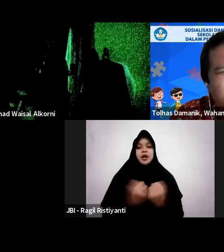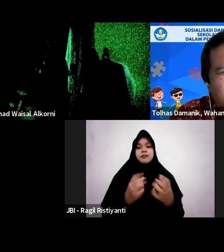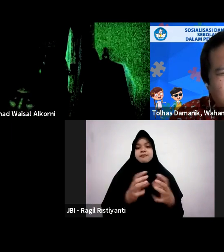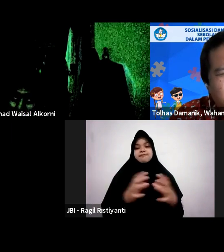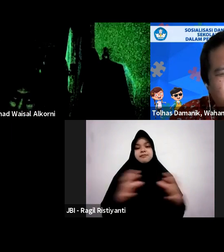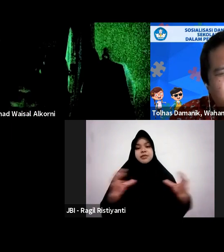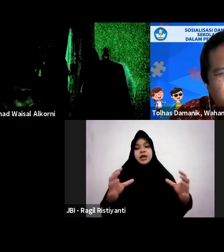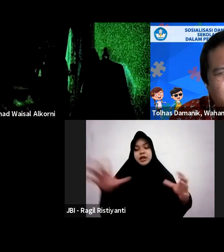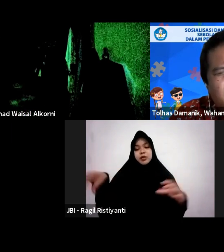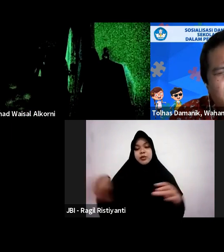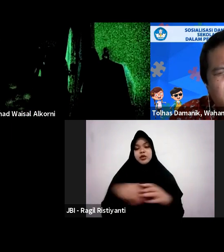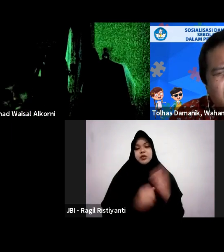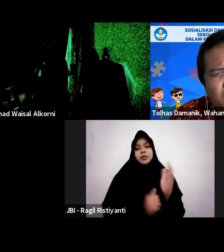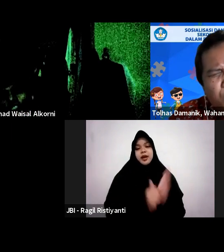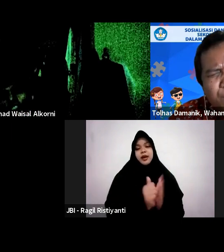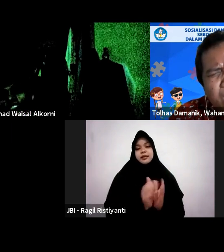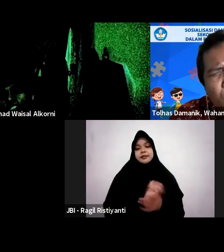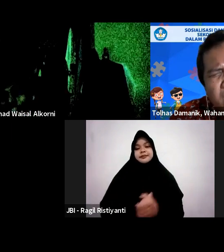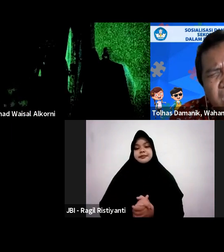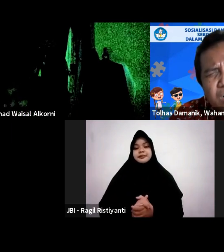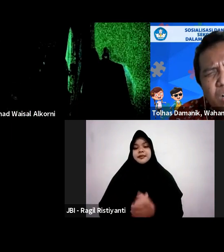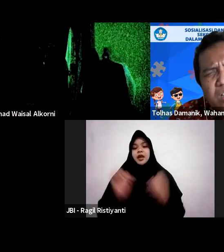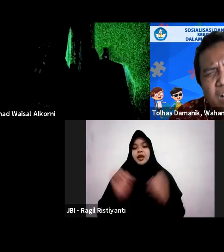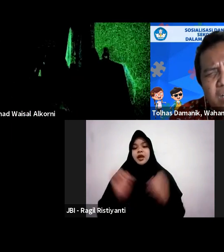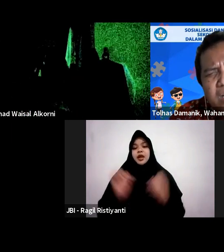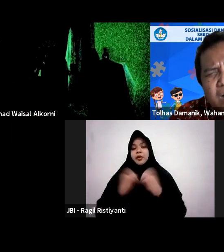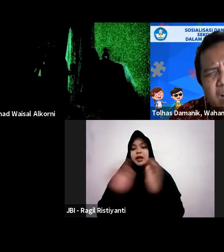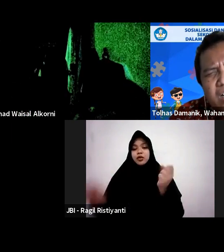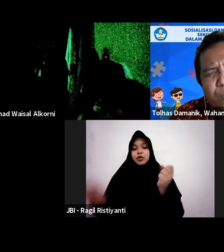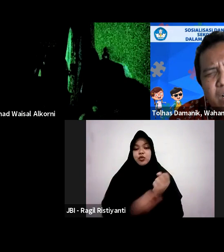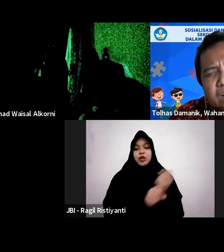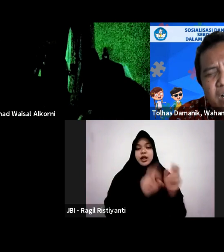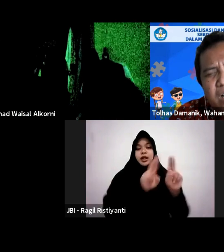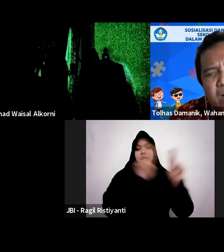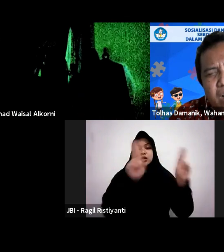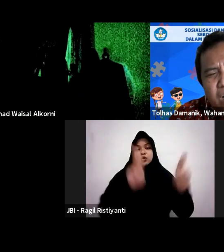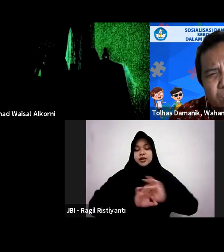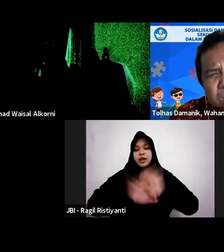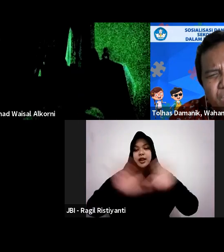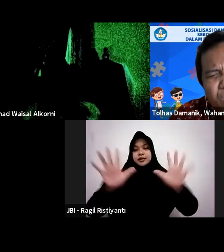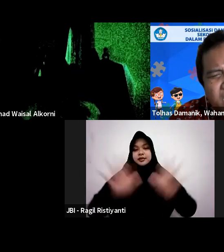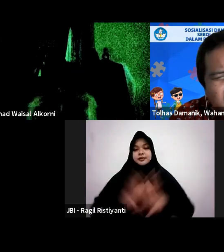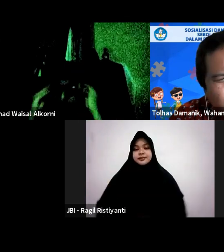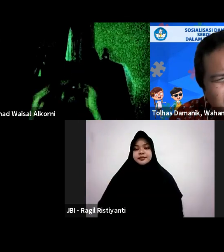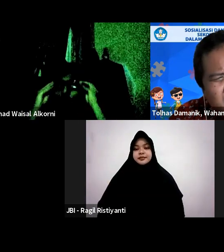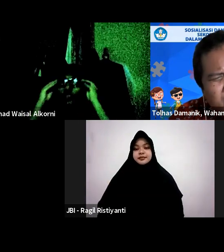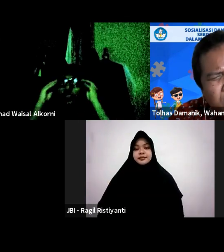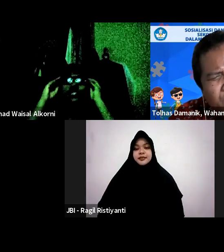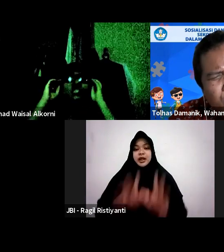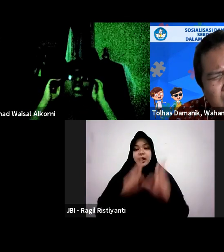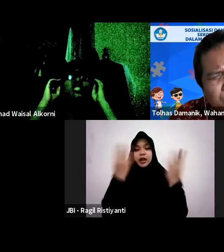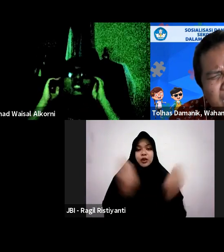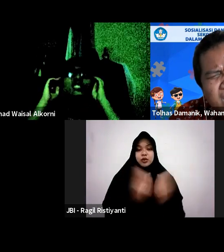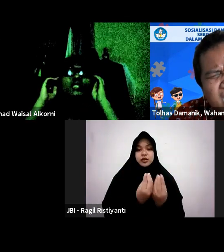agenda Hai nah komitmen dan dukungan internasional jelas karena sebenarnya inclusive education atau pendidikan